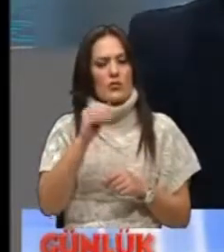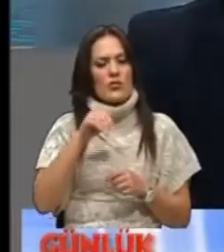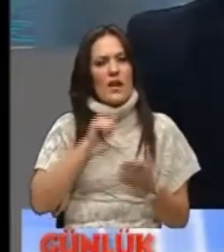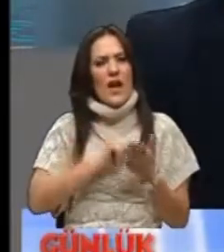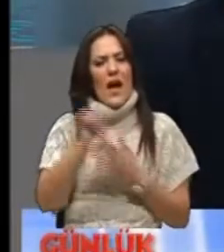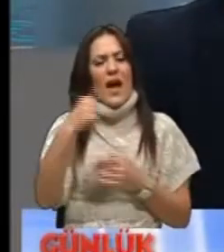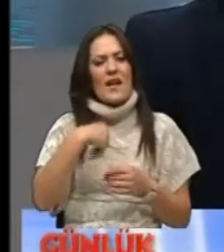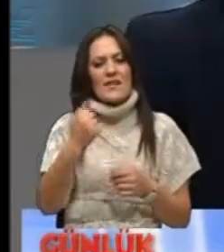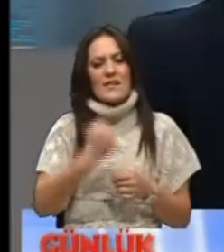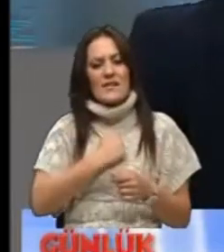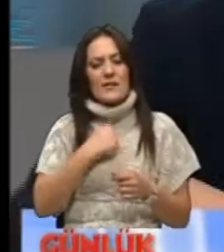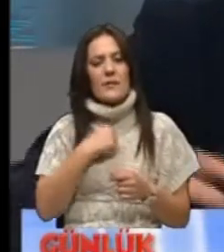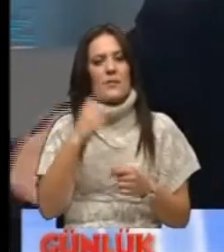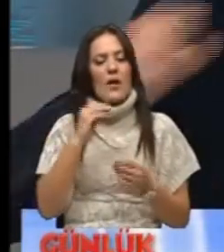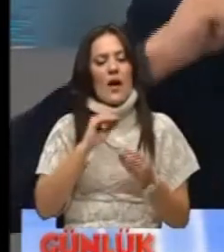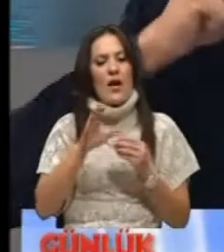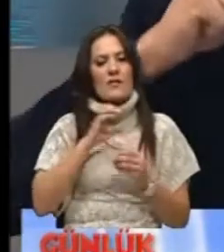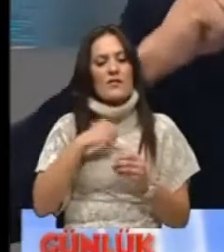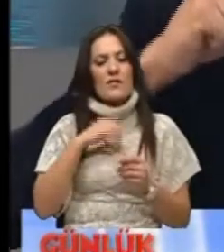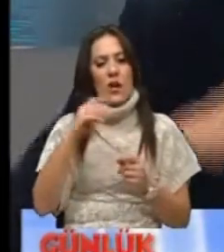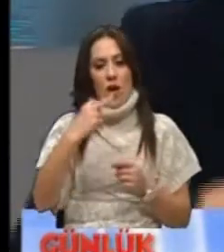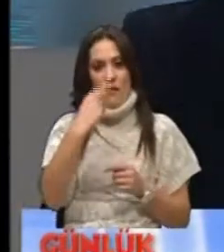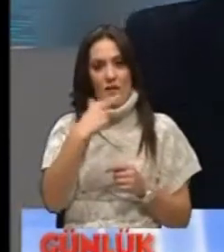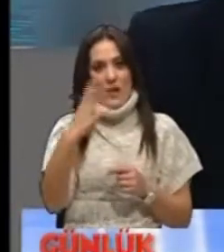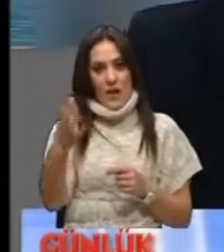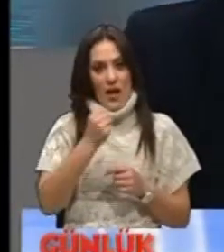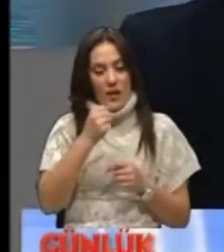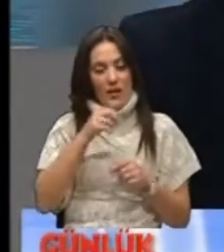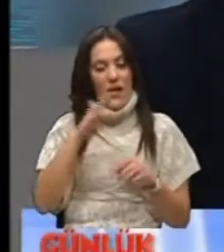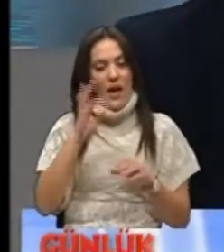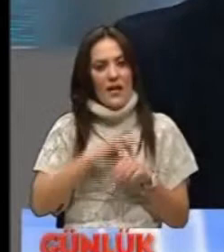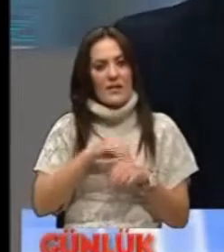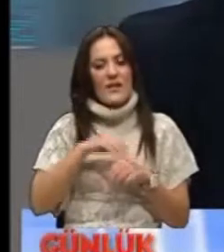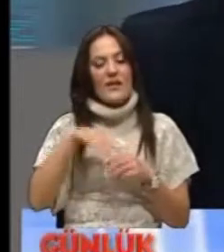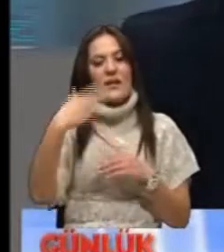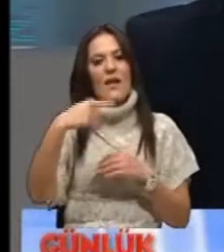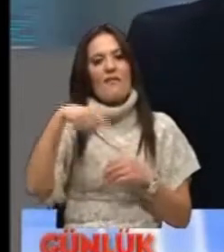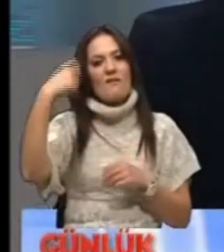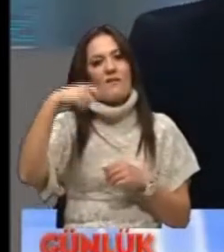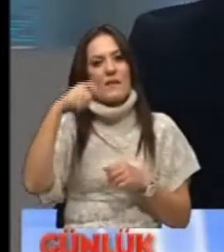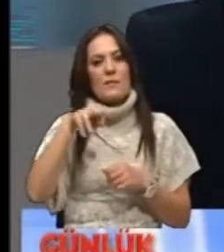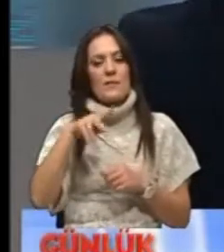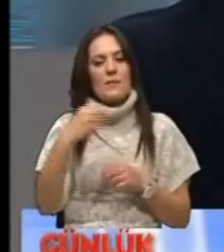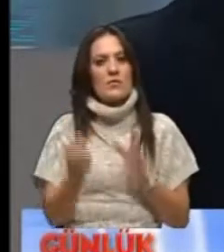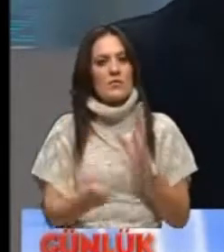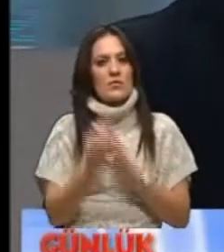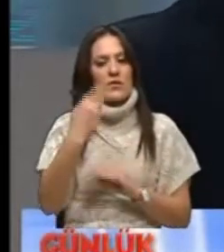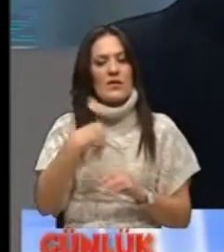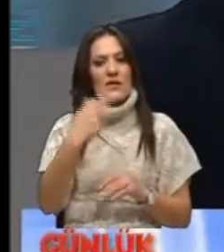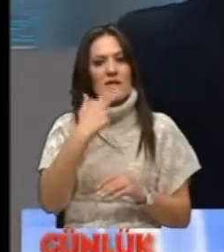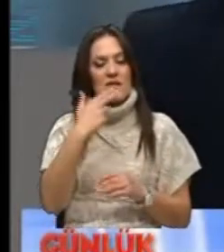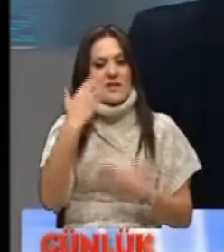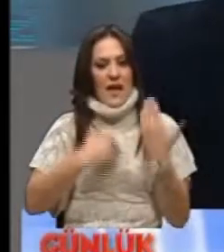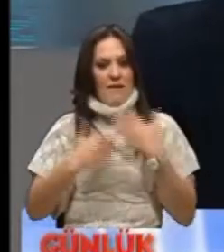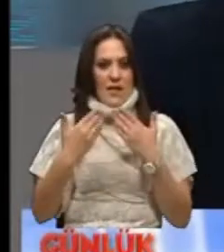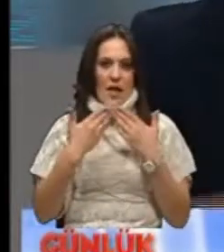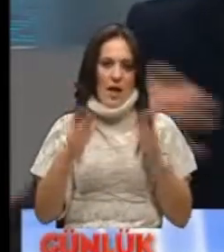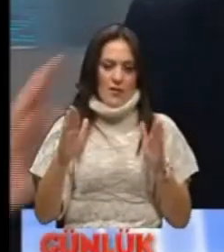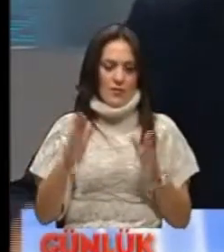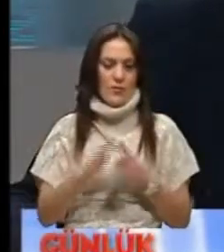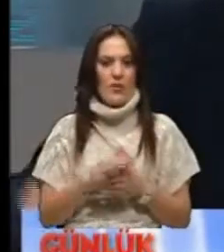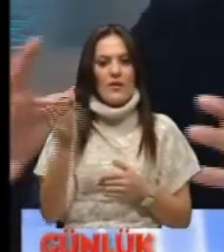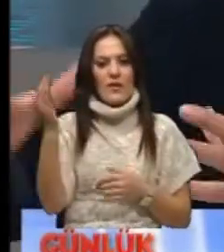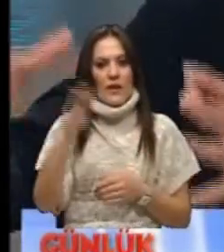her acısıyla karşı karşıya kaldığı anda, gofreti aldığı anda ileride filmlerdeki şey ortaya çıkıyor. Kız sevgilisinden